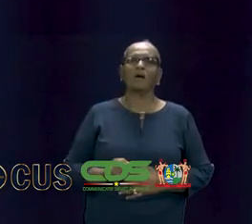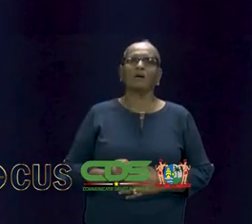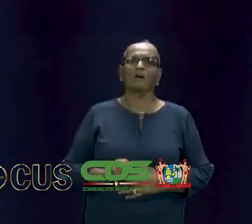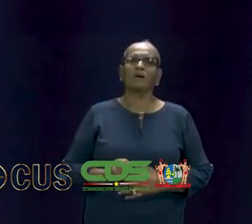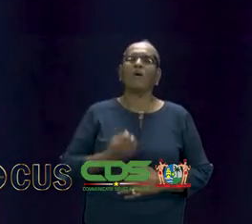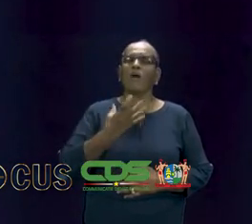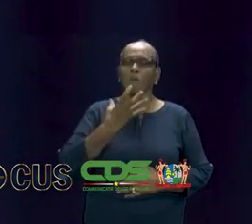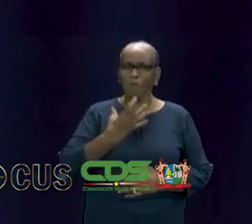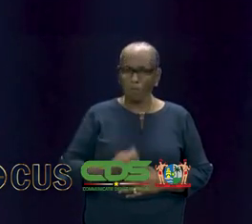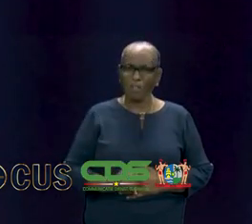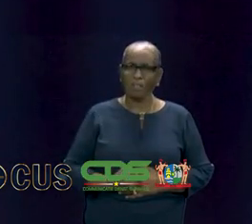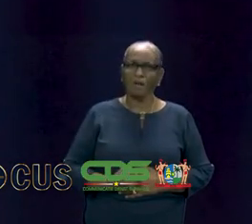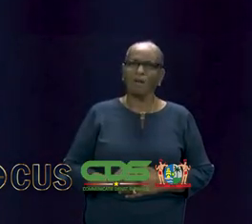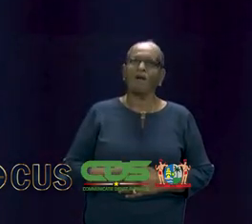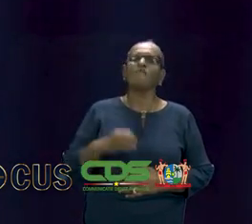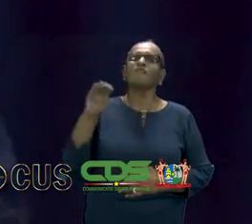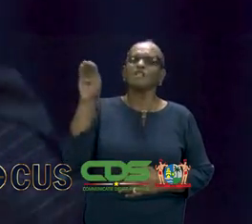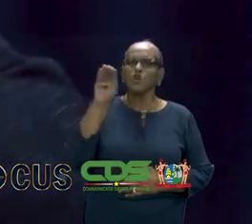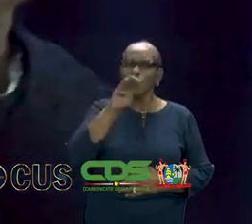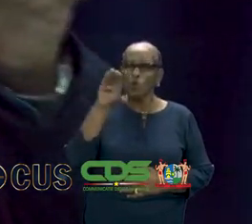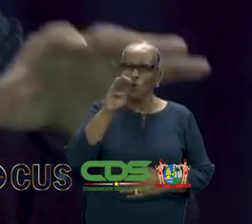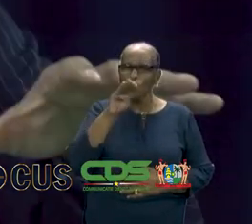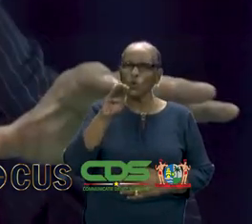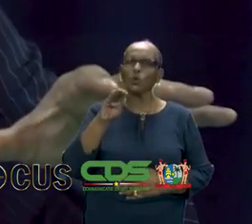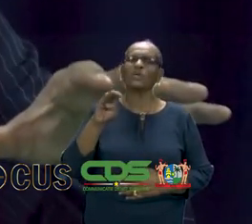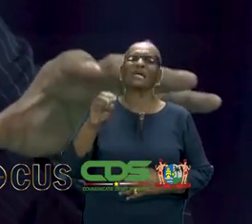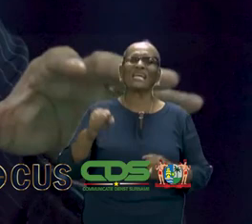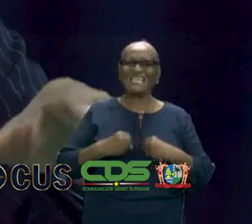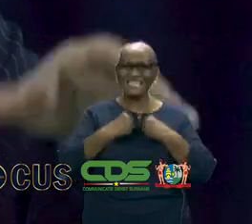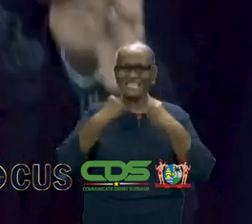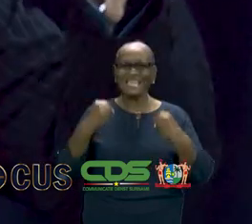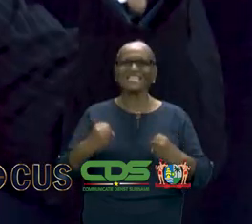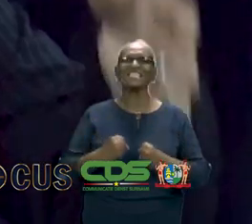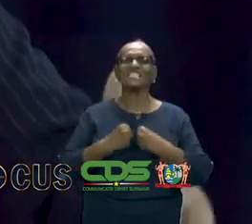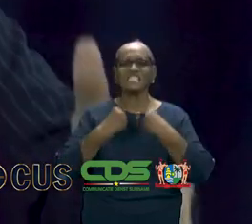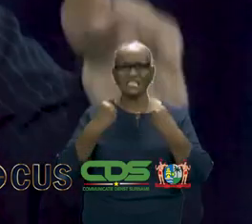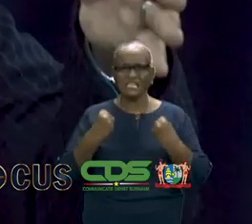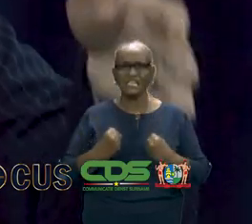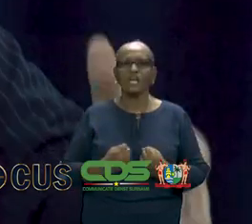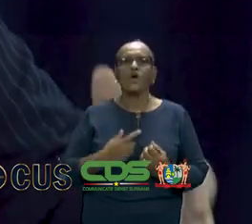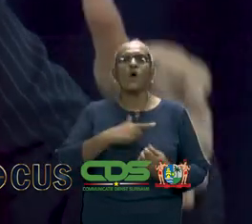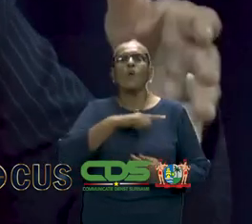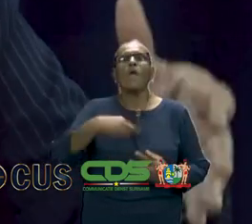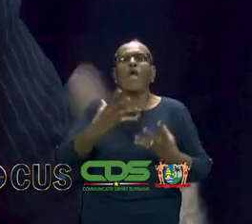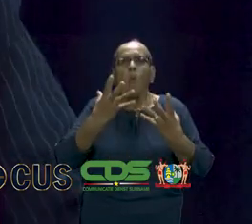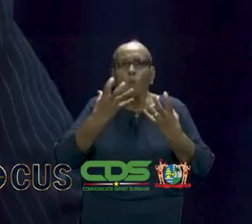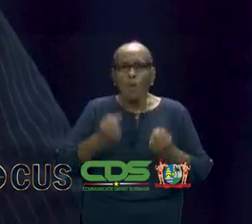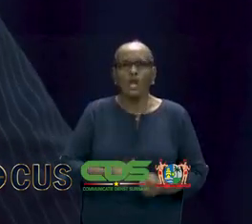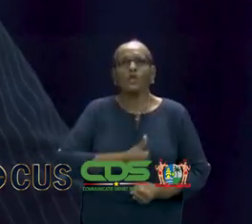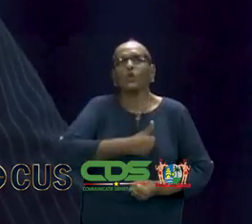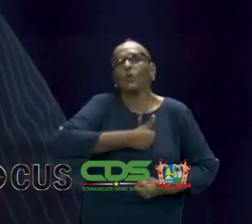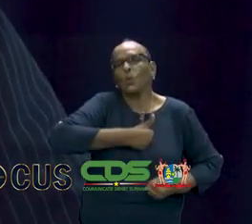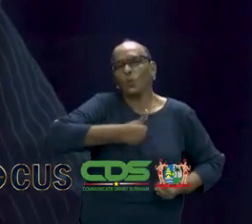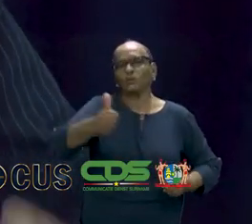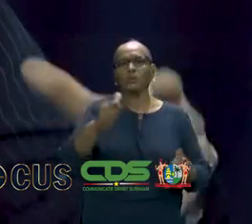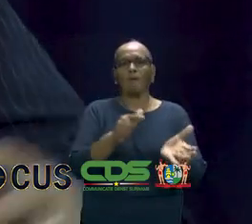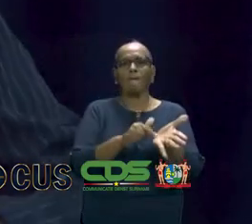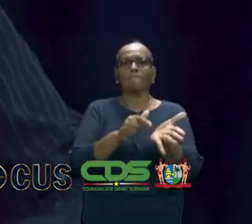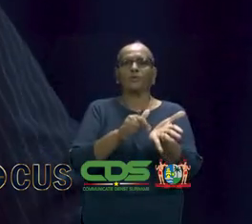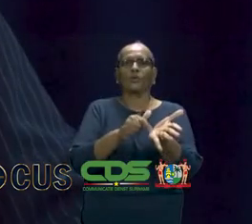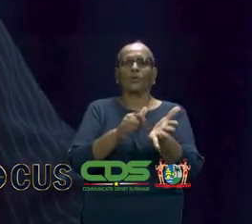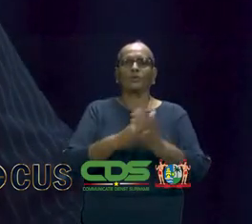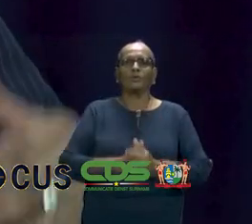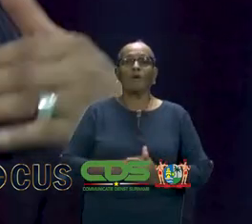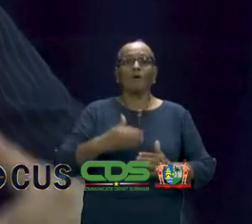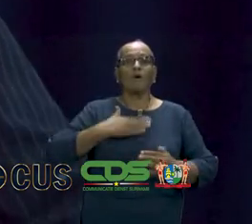die groene energie, datgene wat we hebben, gaan we daar optimaal gebruik van maken om ons land